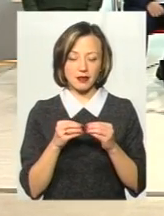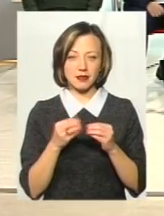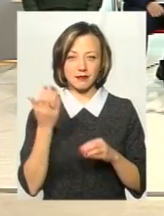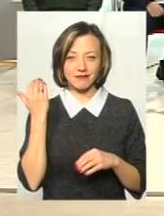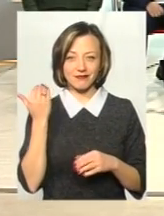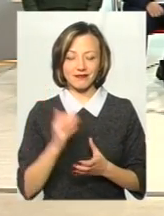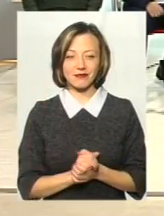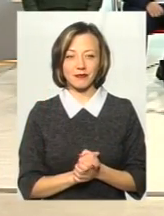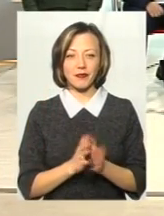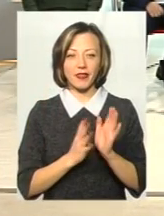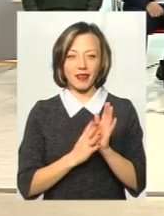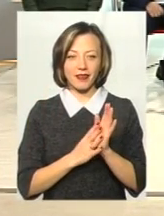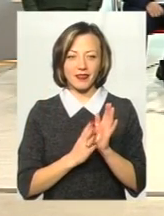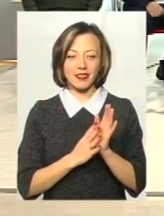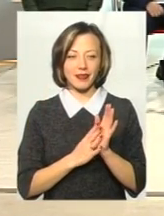Ні.